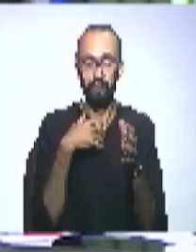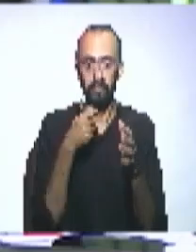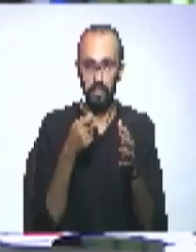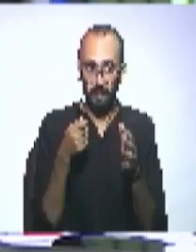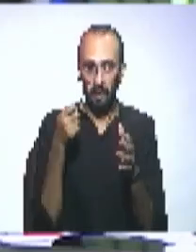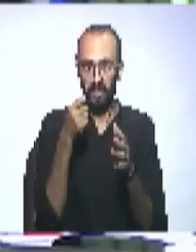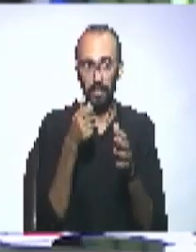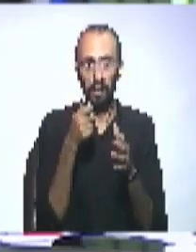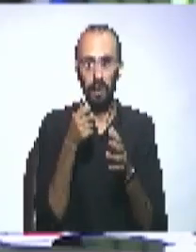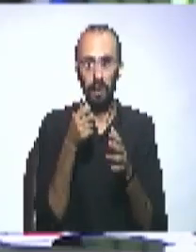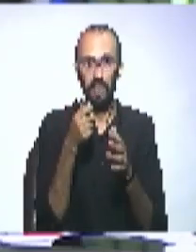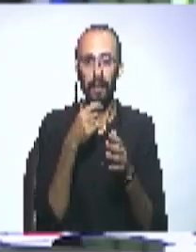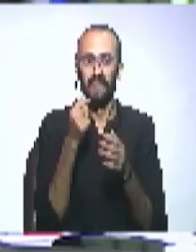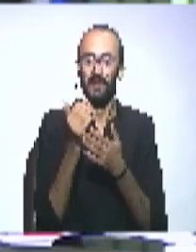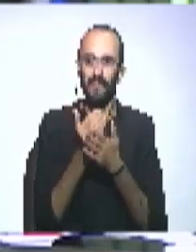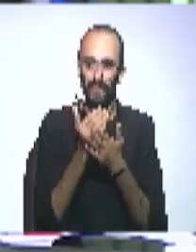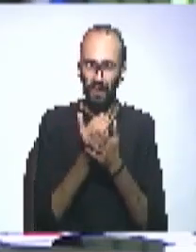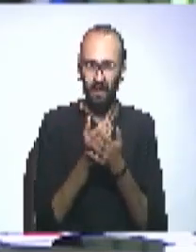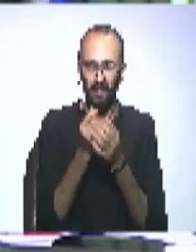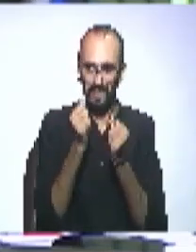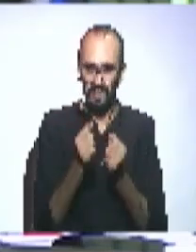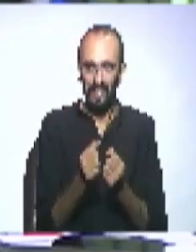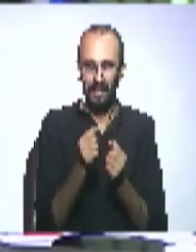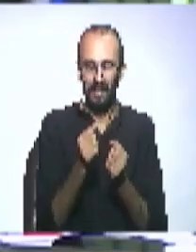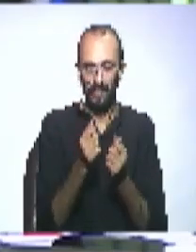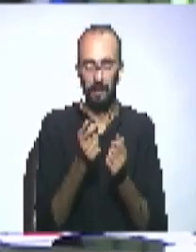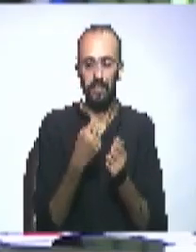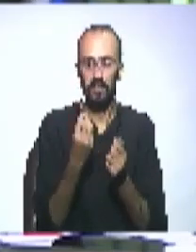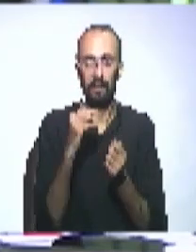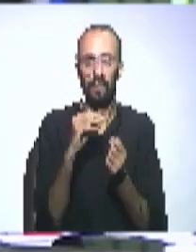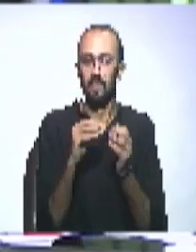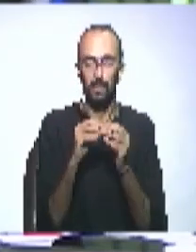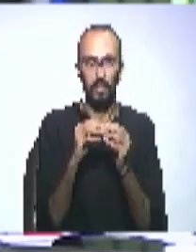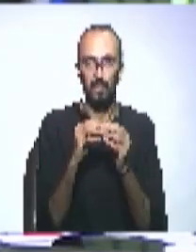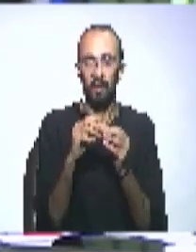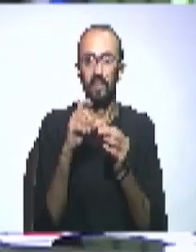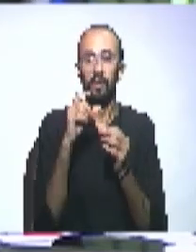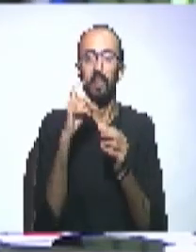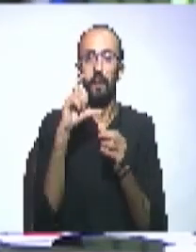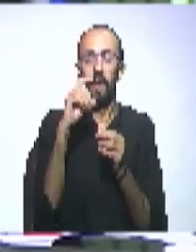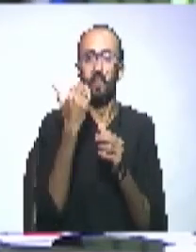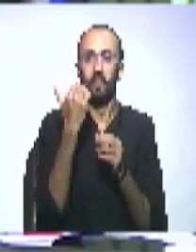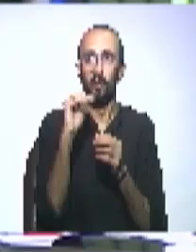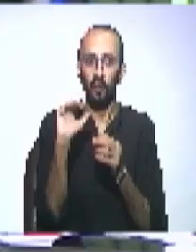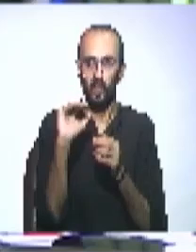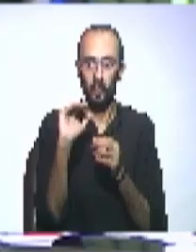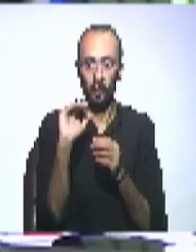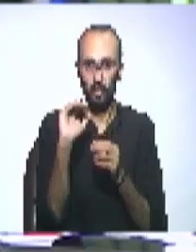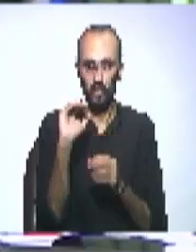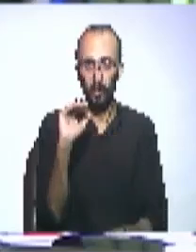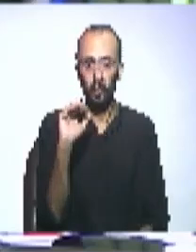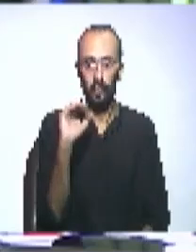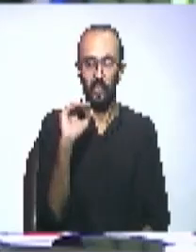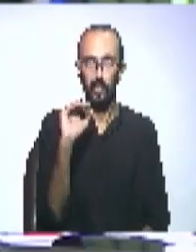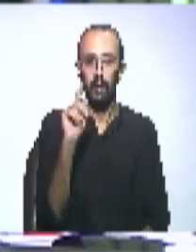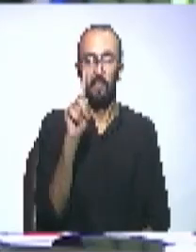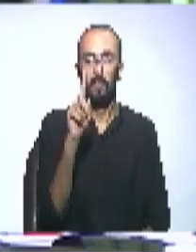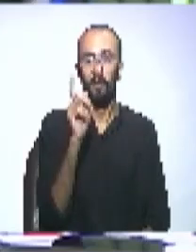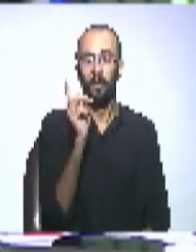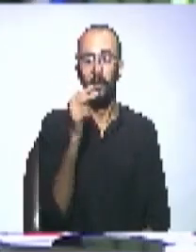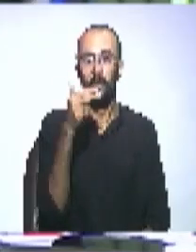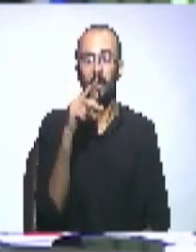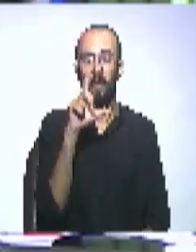تزوديها، يعني نوع من انواع التوفير، عايزين نوفر كوبايه او نص كوبايه، يعني الكميه دي تاخد نص كوبايه برغل